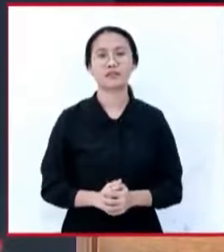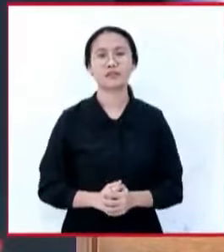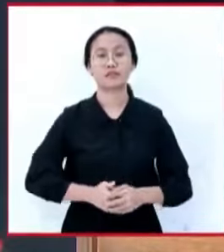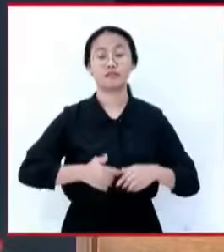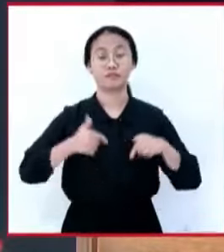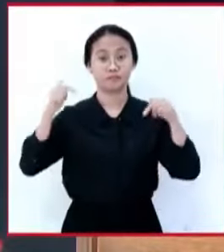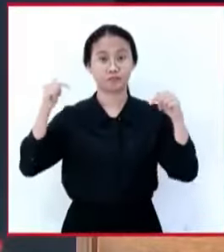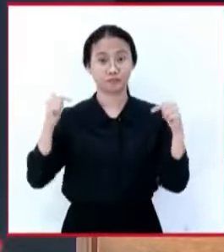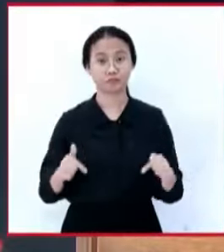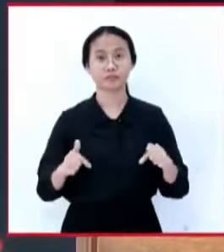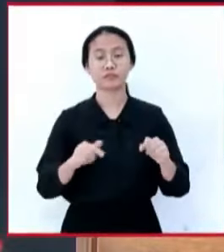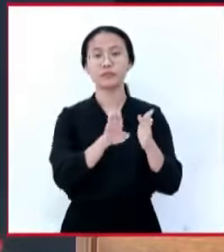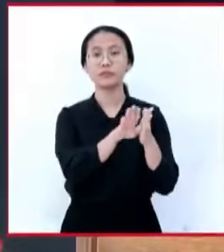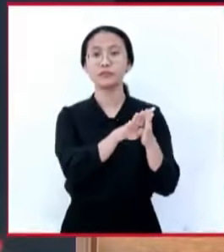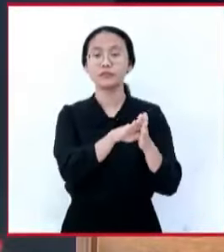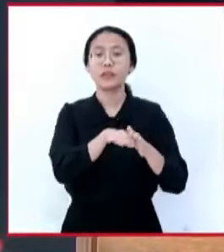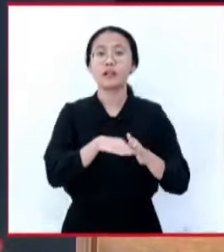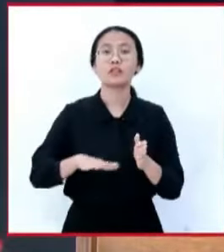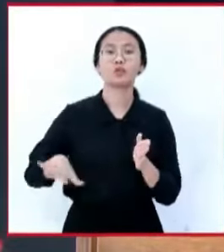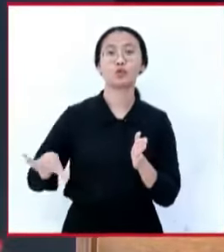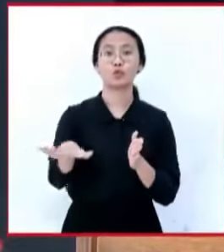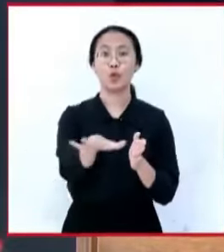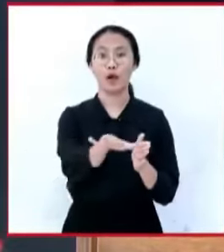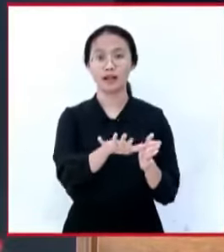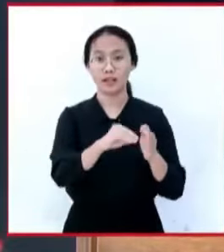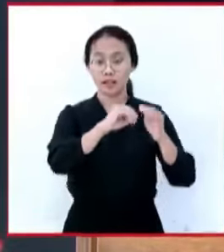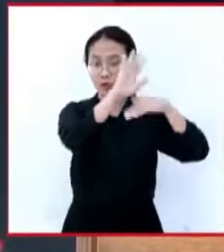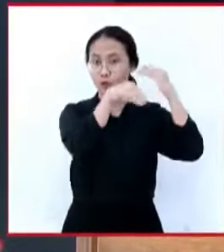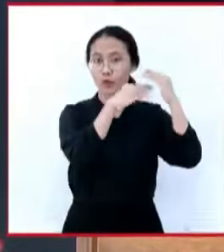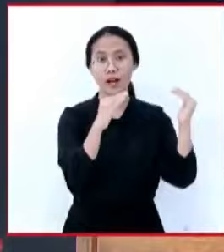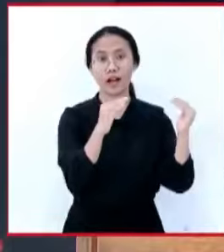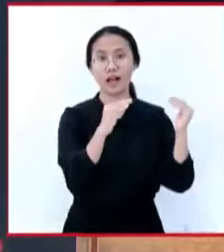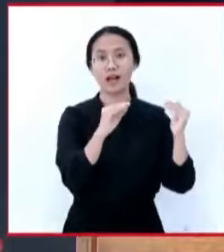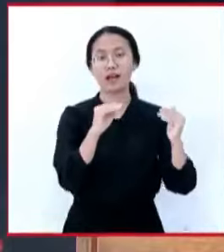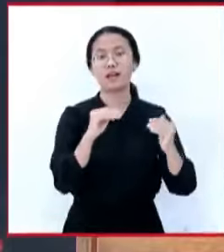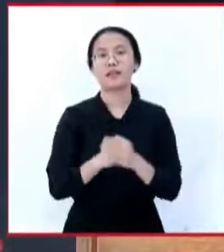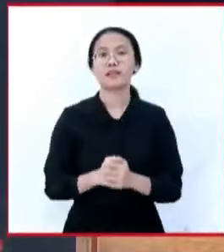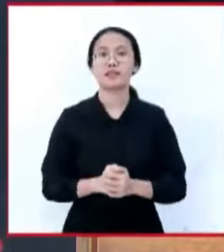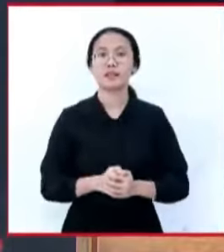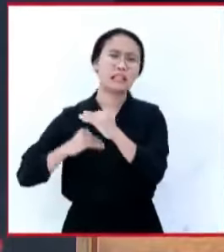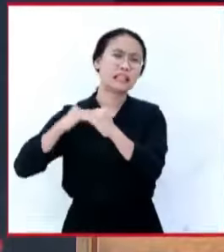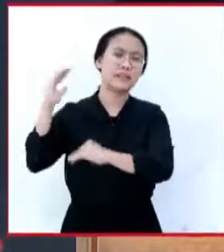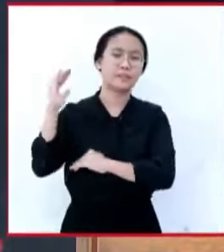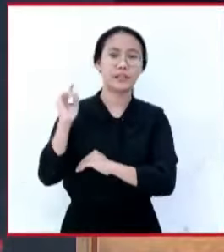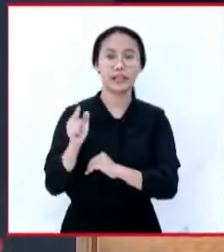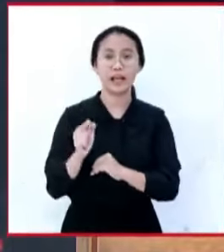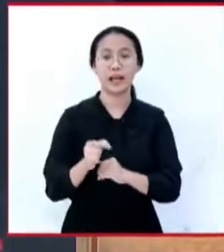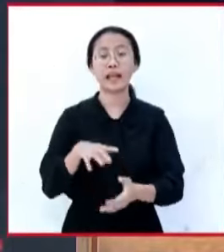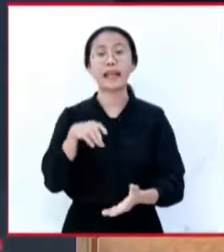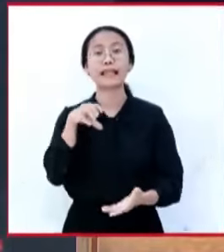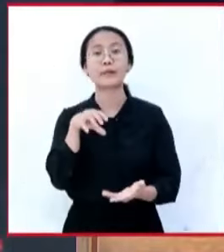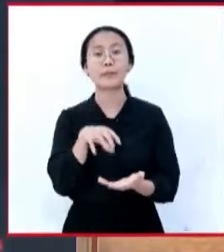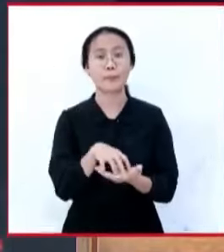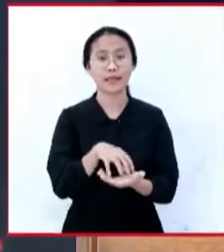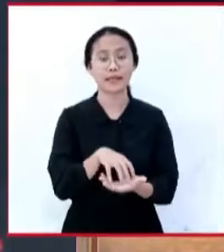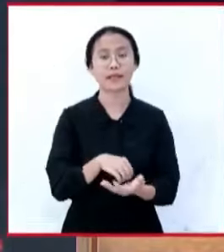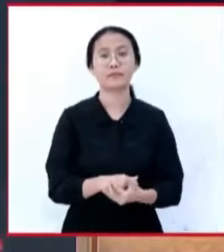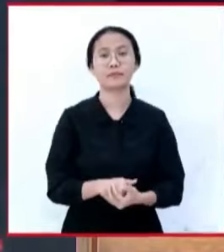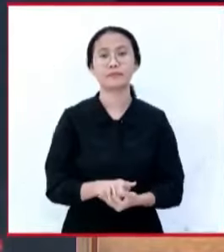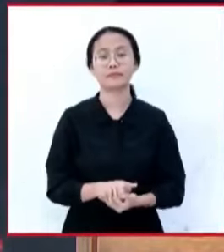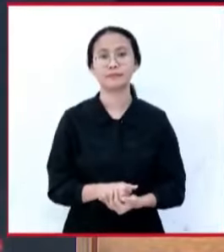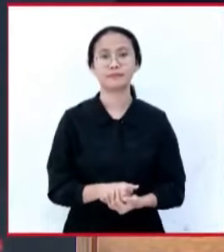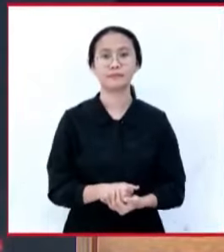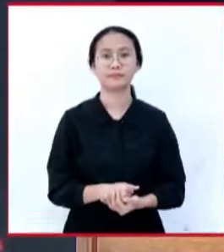suasana surga bisa turun di sini tapi surga bukan hanya sekedar suasana surga adalah sebuah